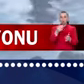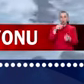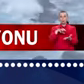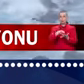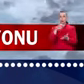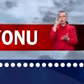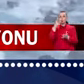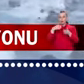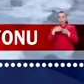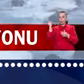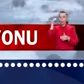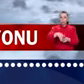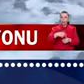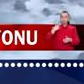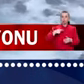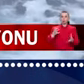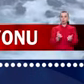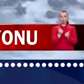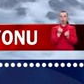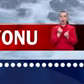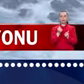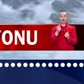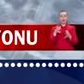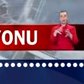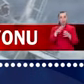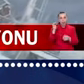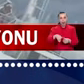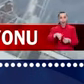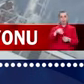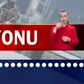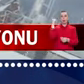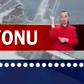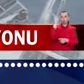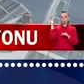ve özel kurtarma ekibiyle birlikte 3 helikopter gönderildi.